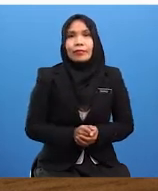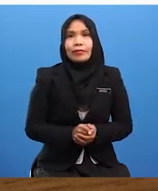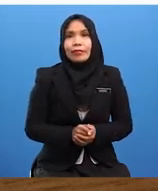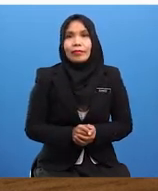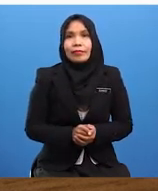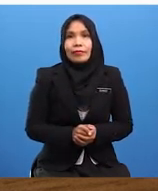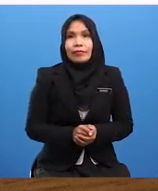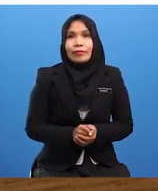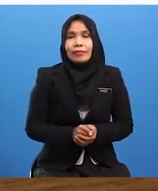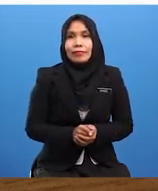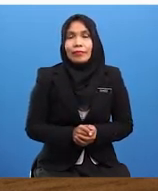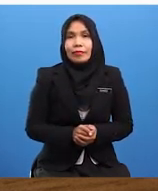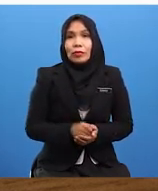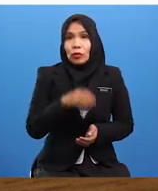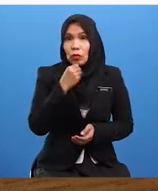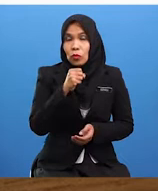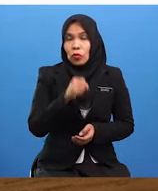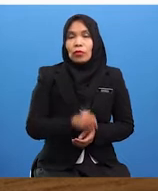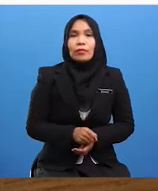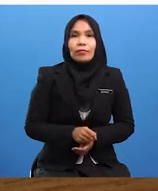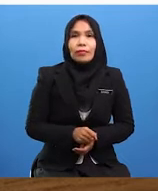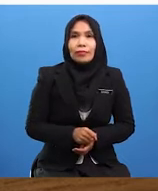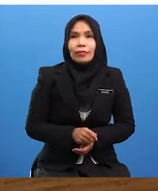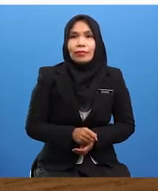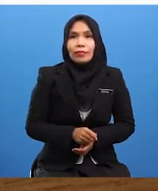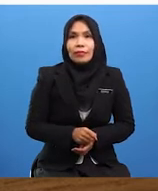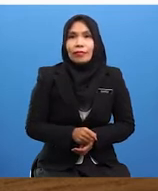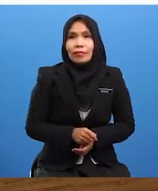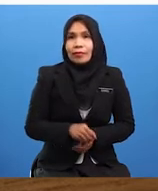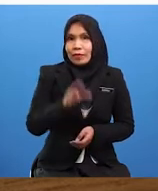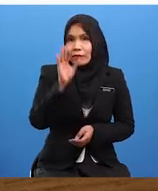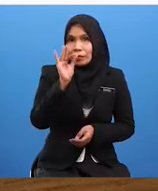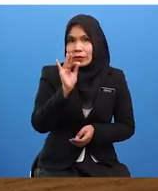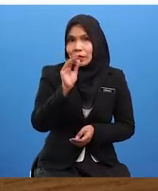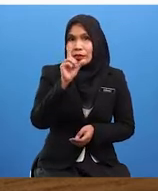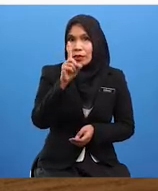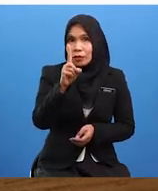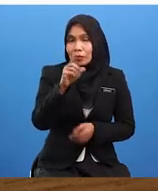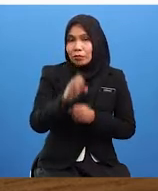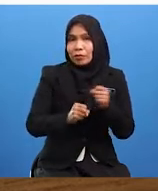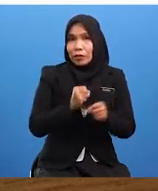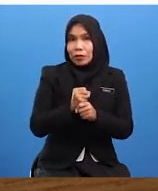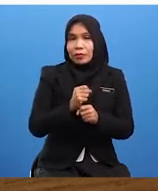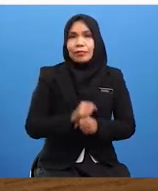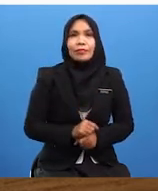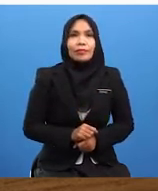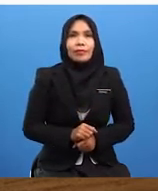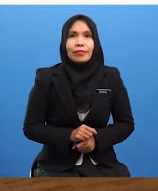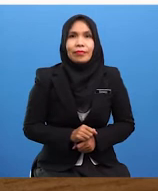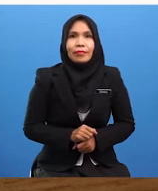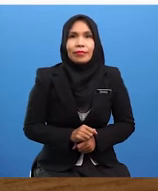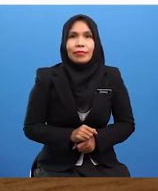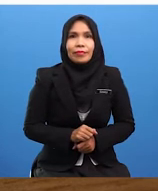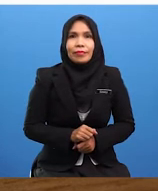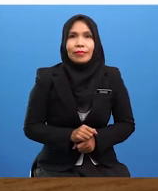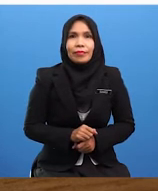8 April 1973 di Perancis pada usia 91 tahun. Antara